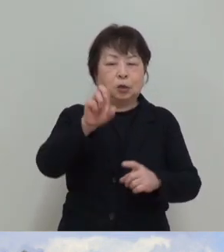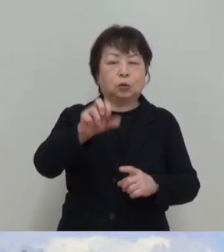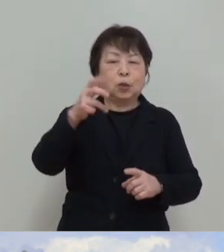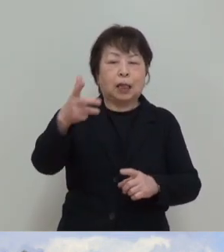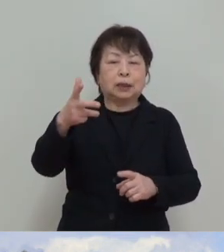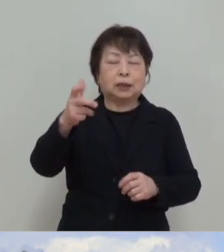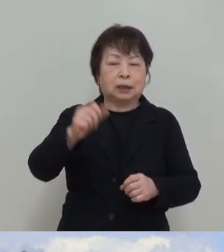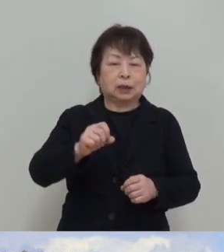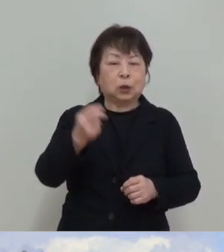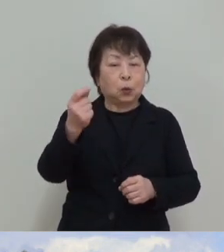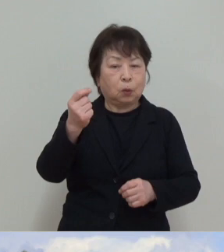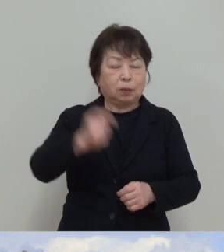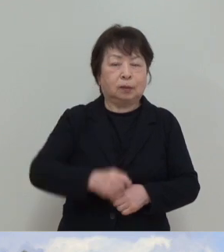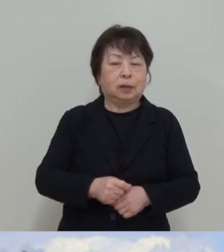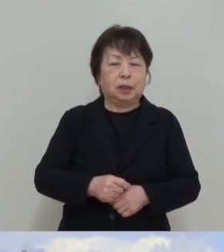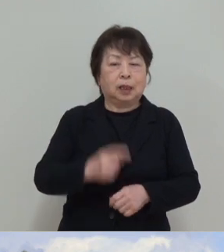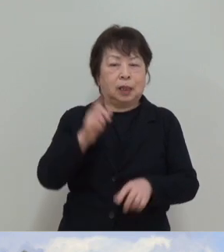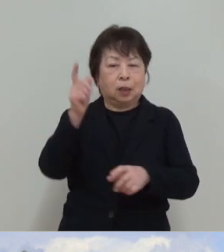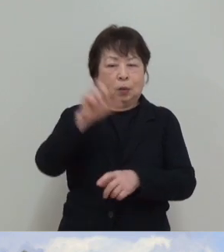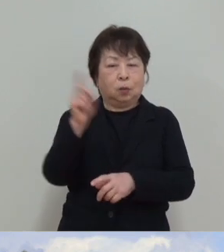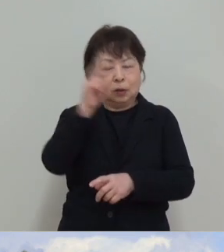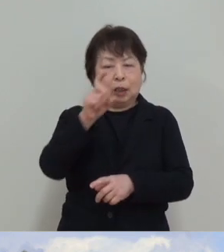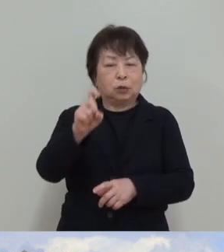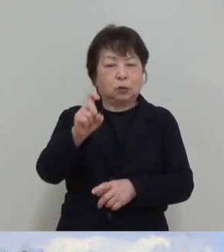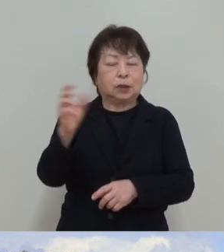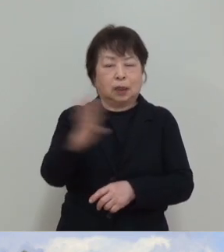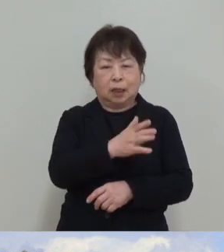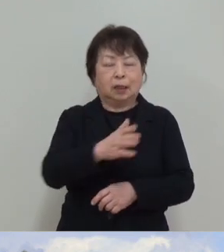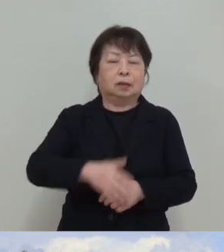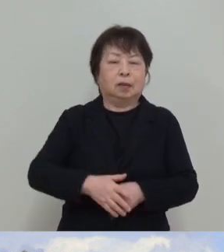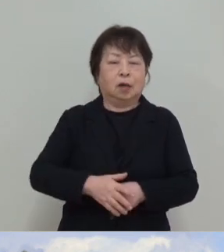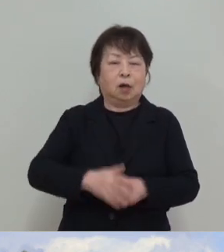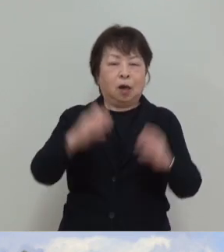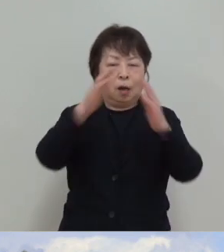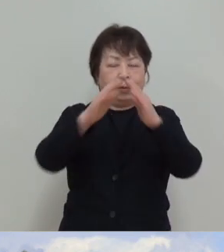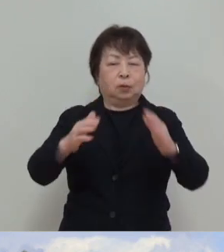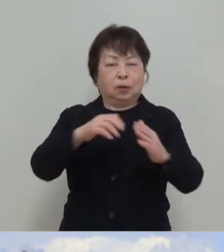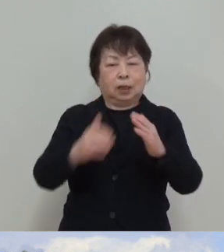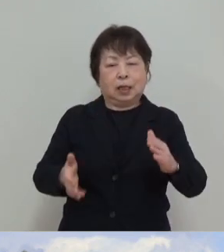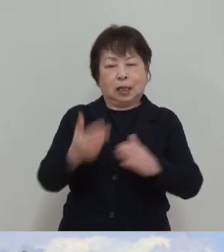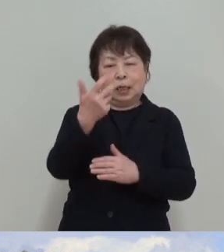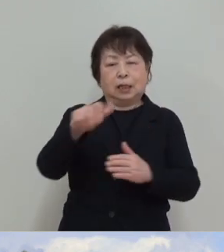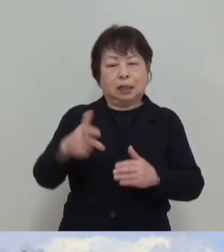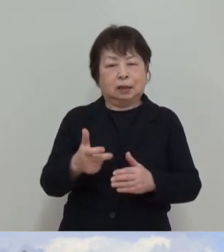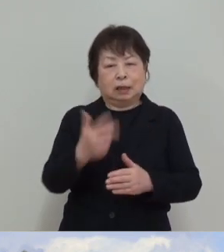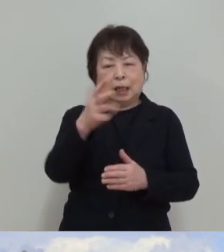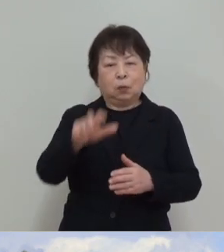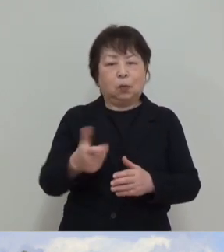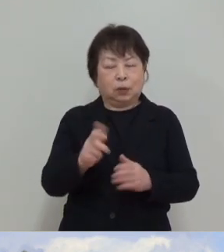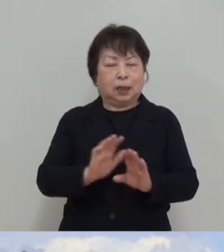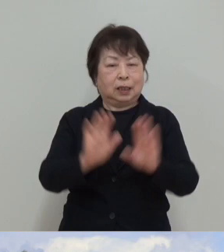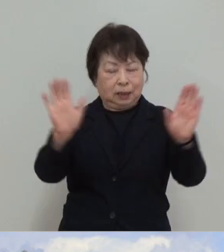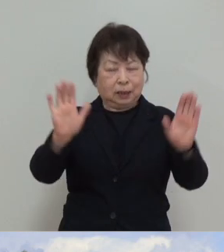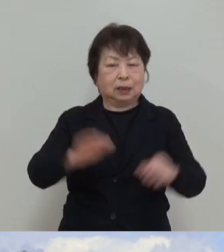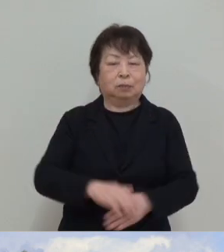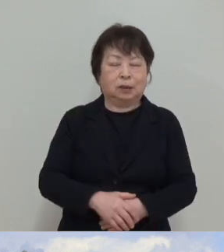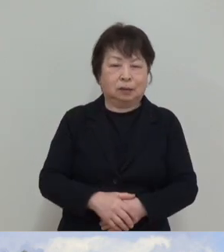日土曜日午前10時から文化会館大ホールで開催されます